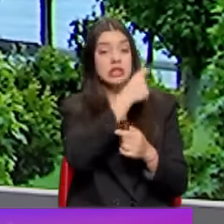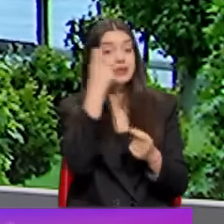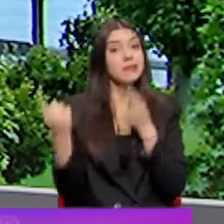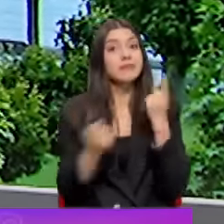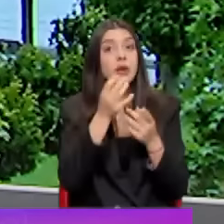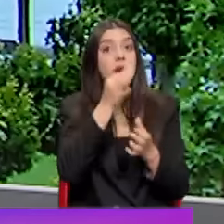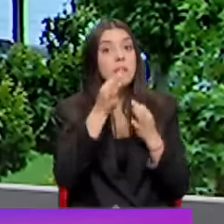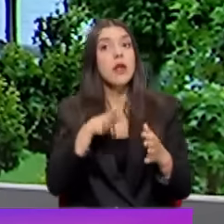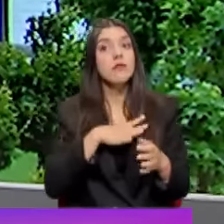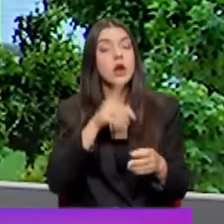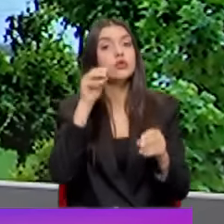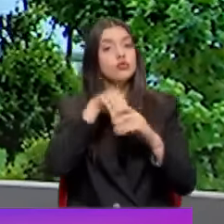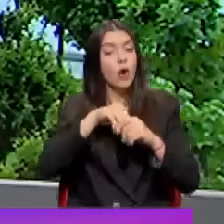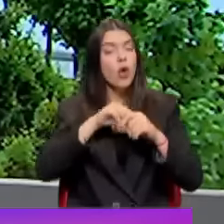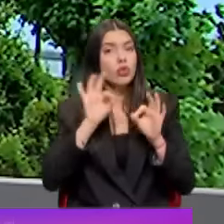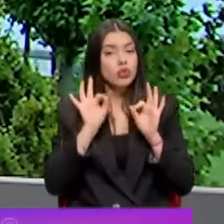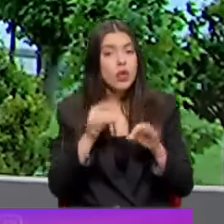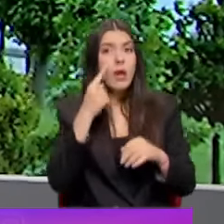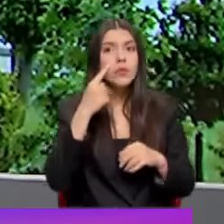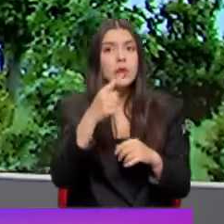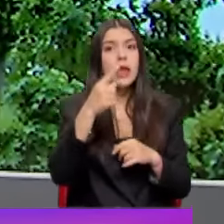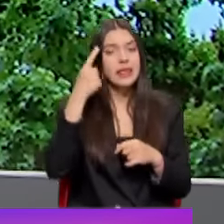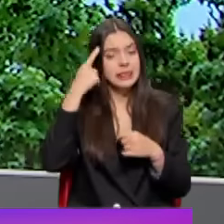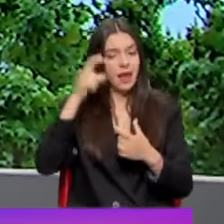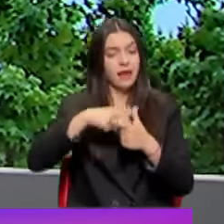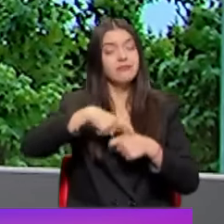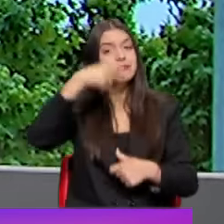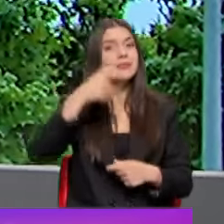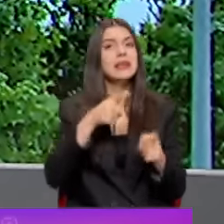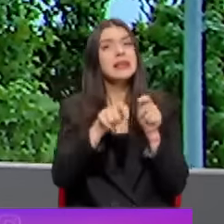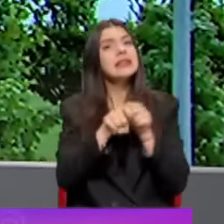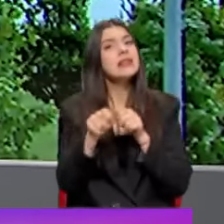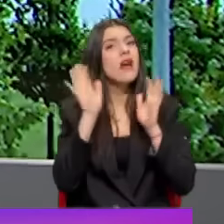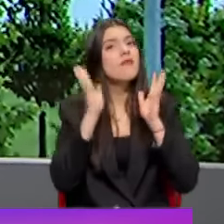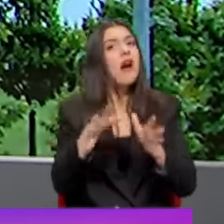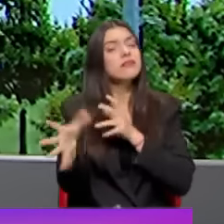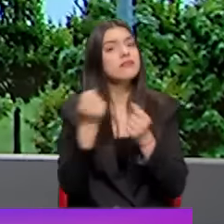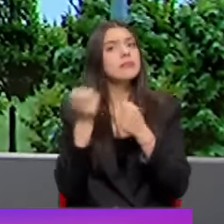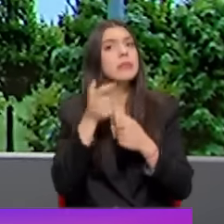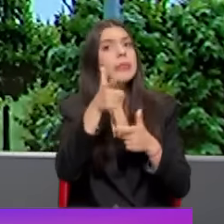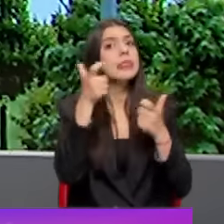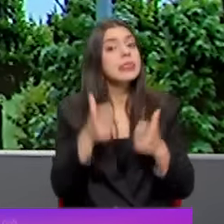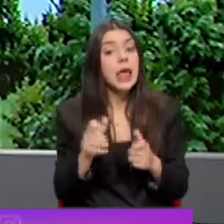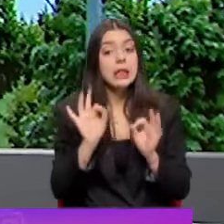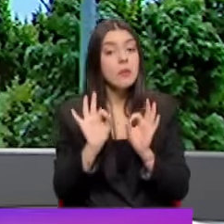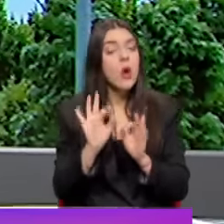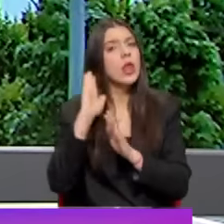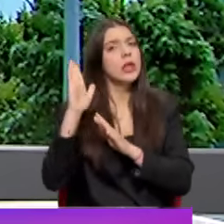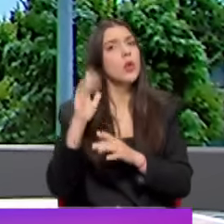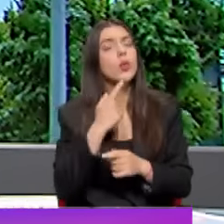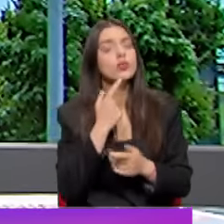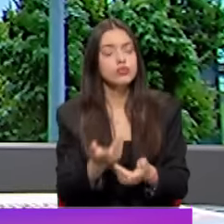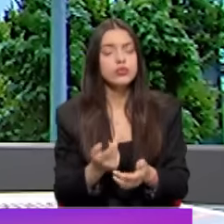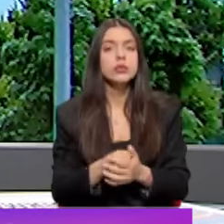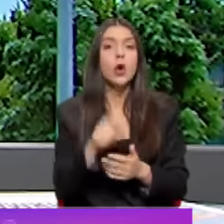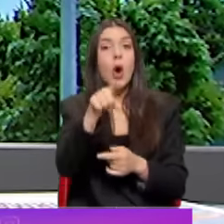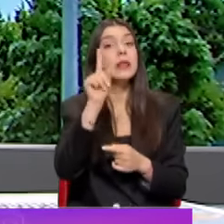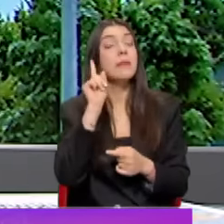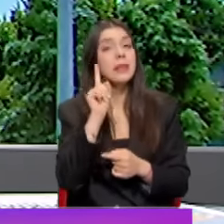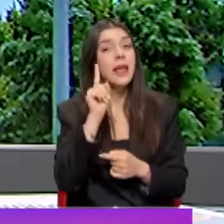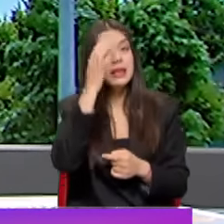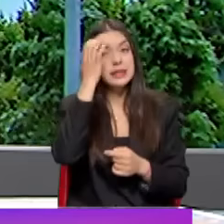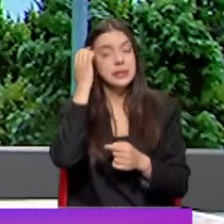maalesef son dönemde çokça bireysel silahlanma nereye gidiyor nereye böyle dedirten olay yaşıyoruz onlardan bir